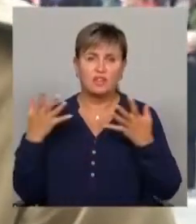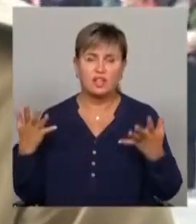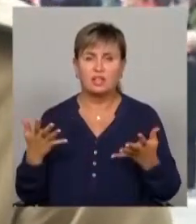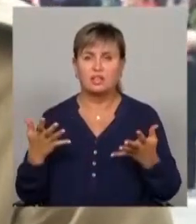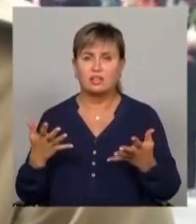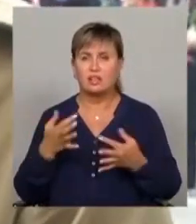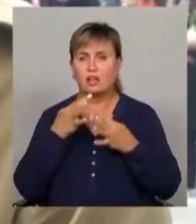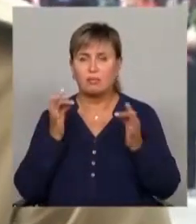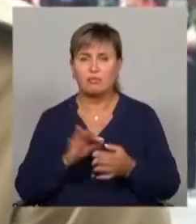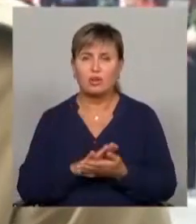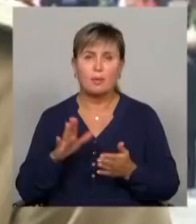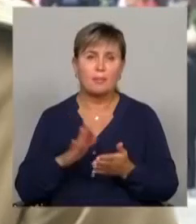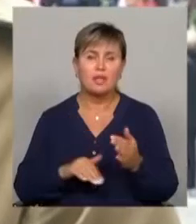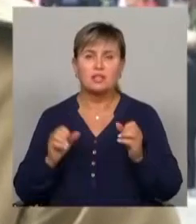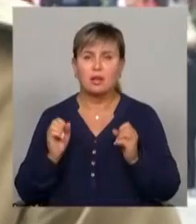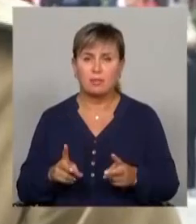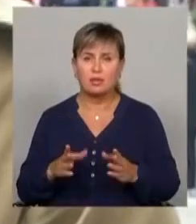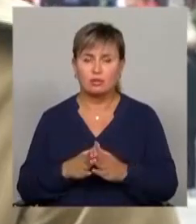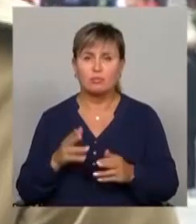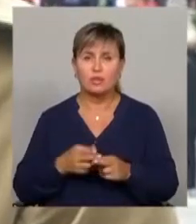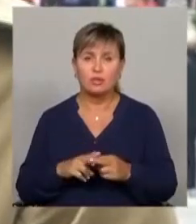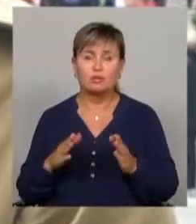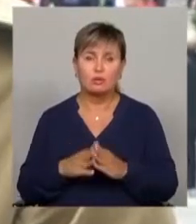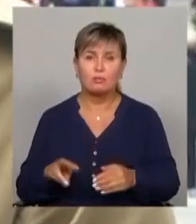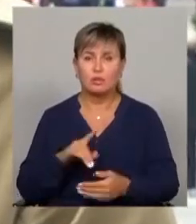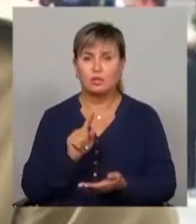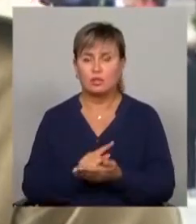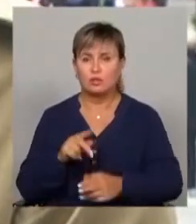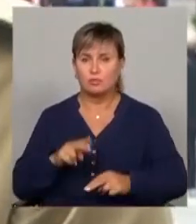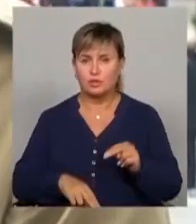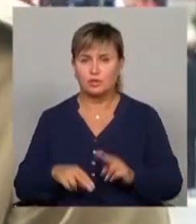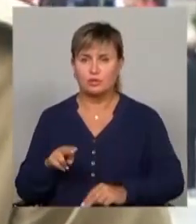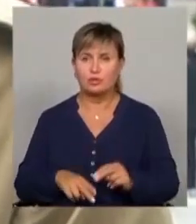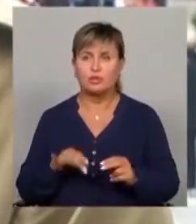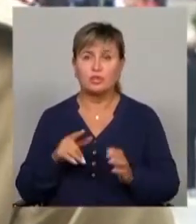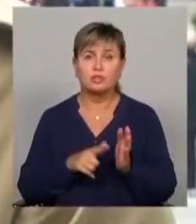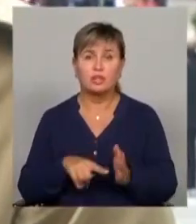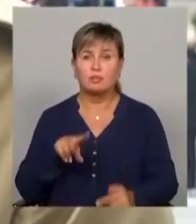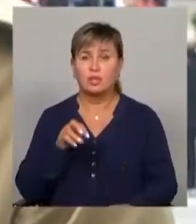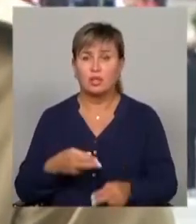уютный, комфортный, безопасный дом. Вот этот дом мы и должны построить. И вот 7 лет,